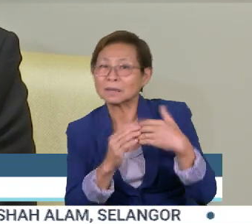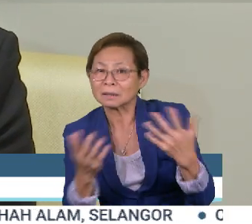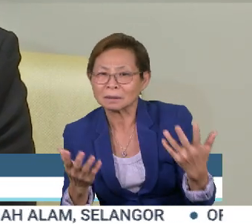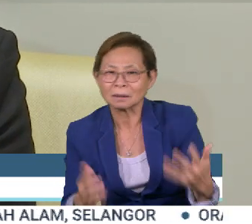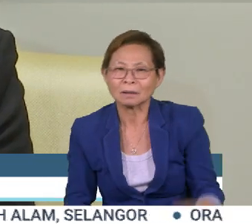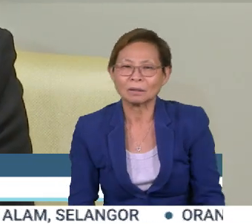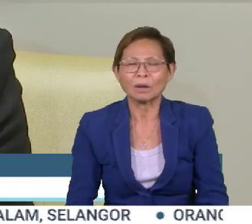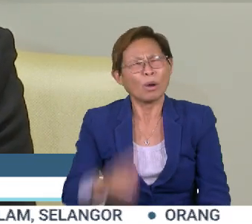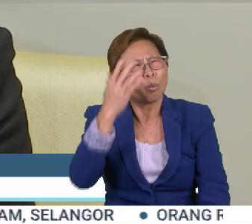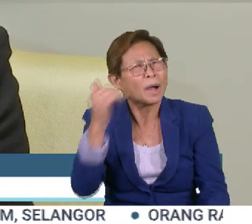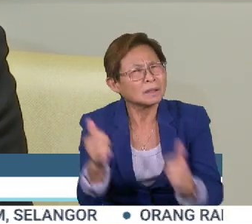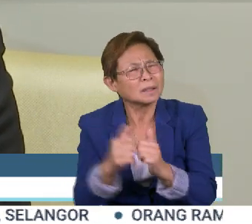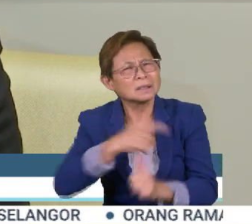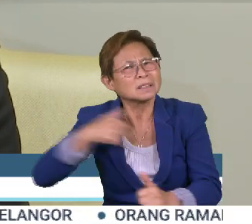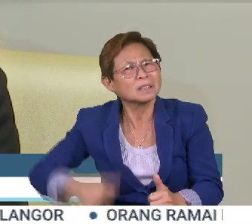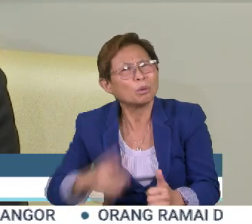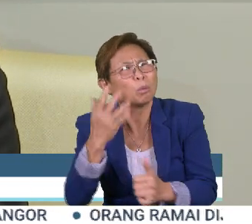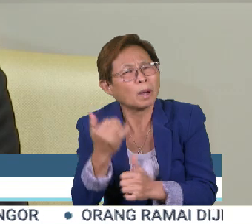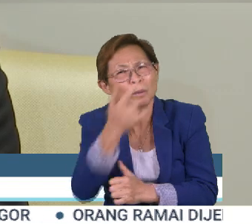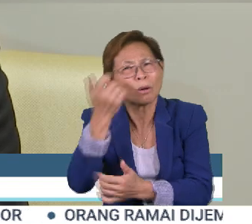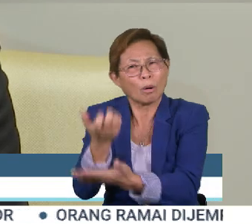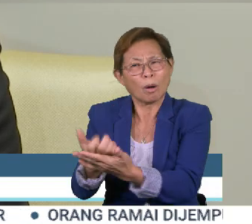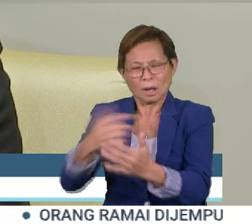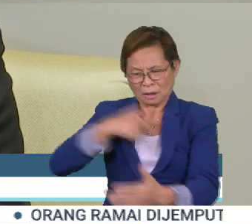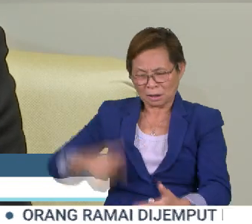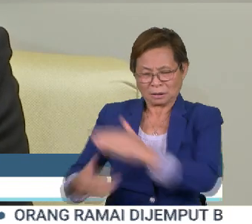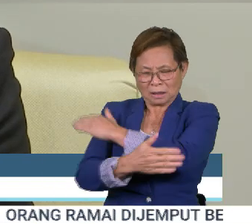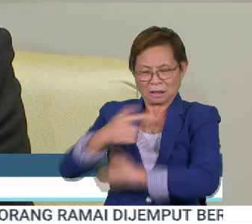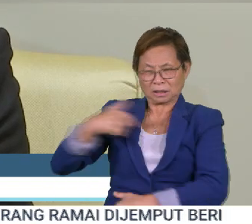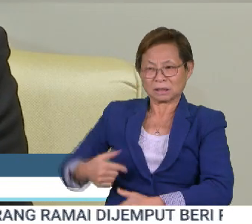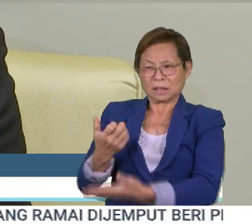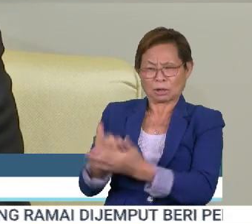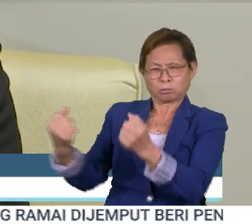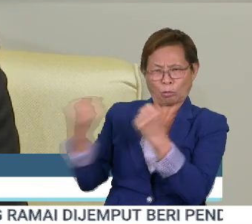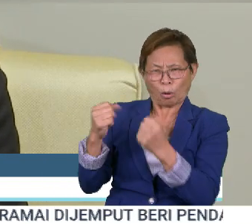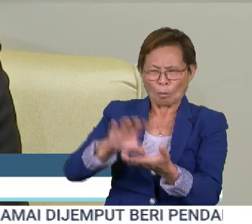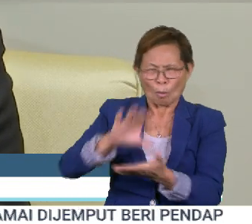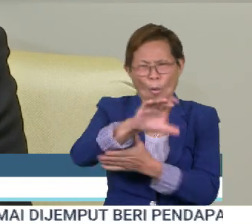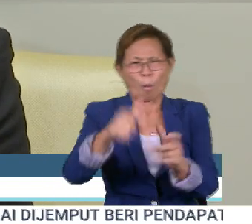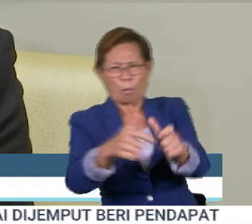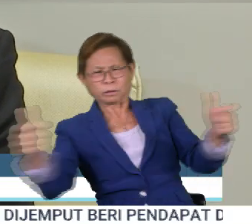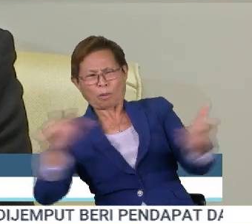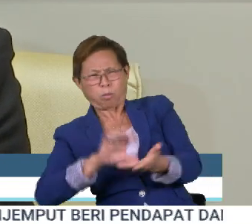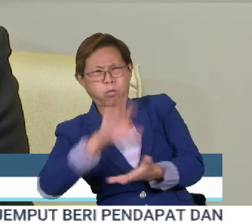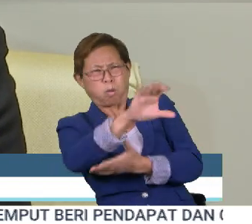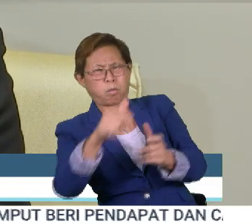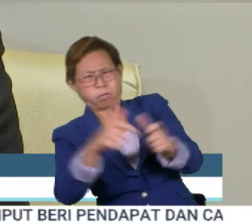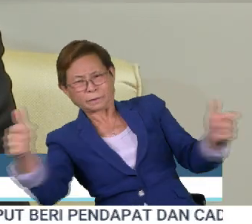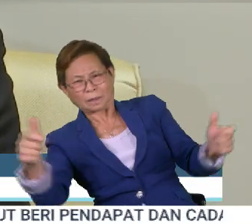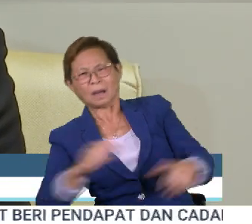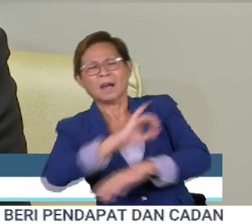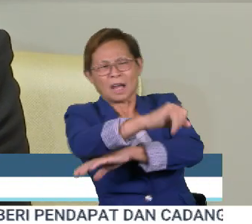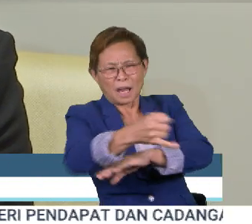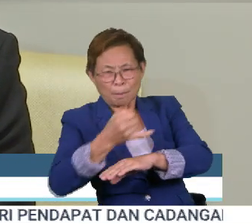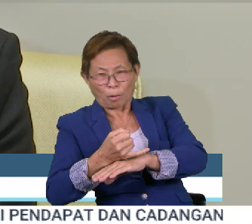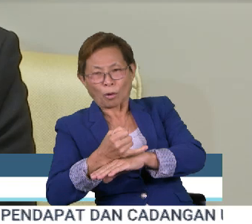Mengapa dengan negara China? Kerana kebetulan negara China itu ekonominya kukuh. Pelaburannya lebih besar, keupayaan import daripada